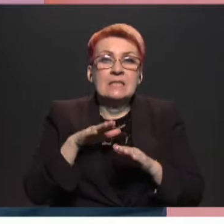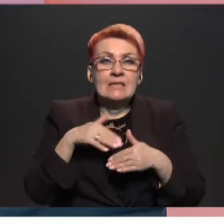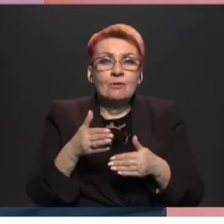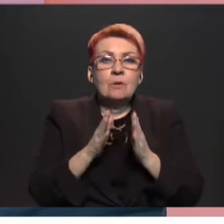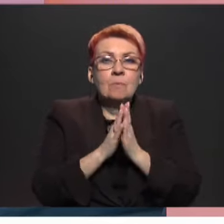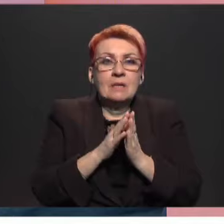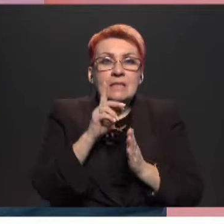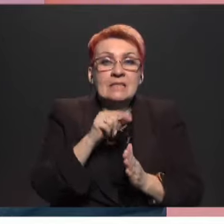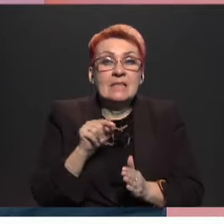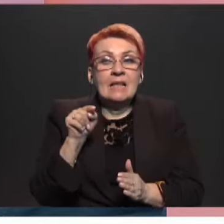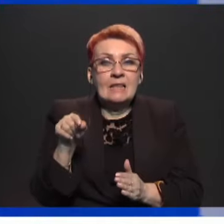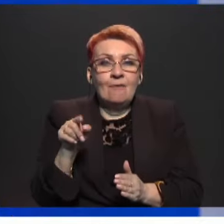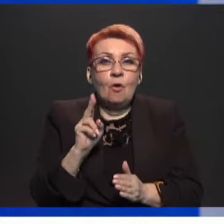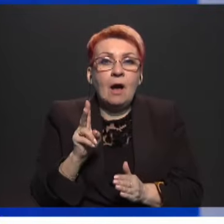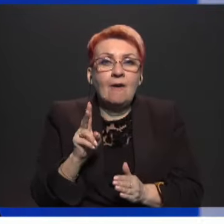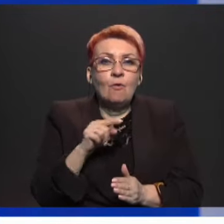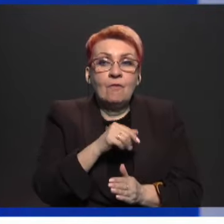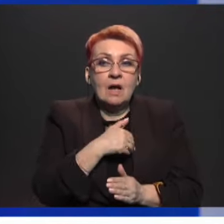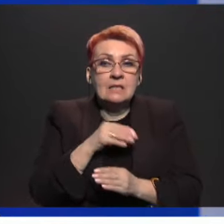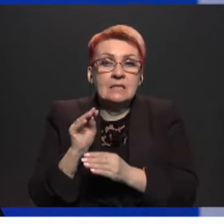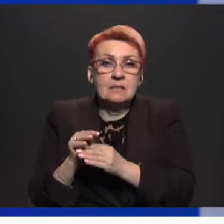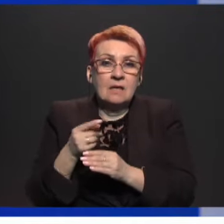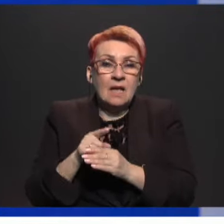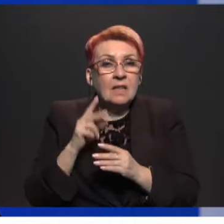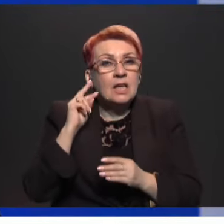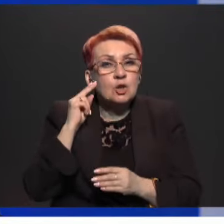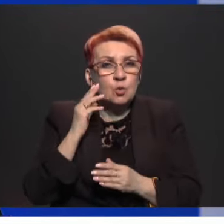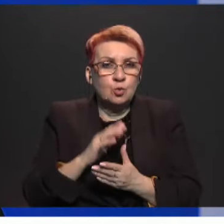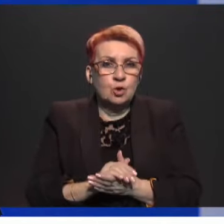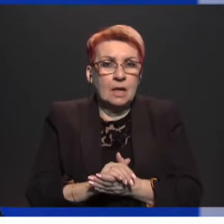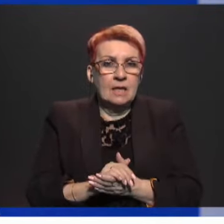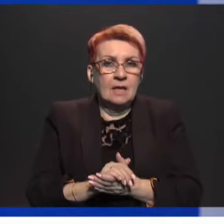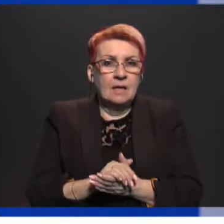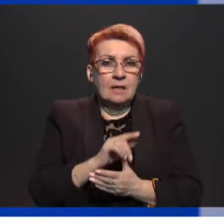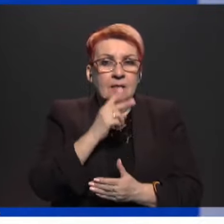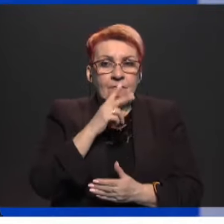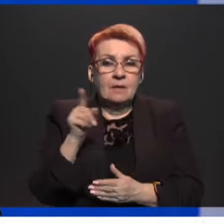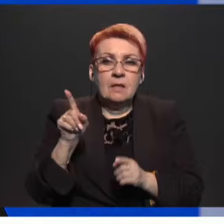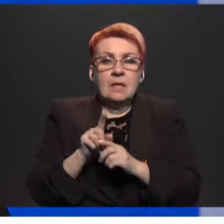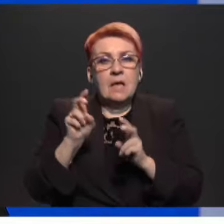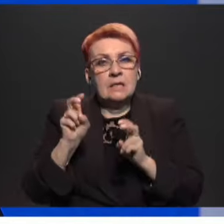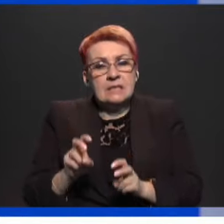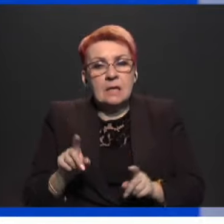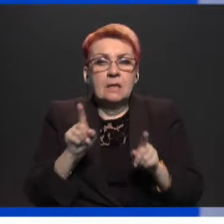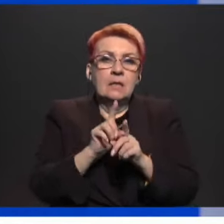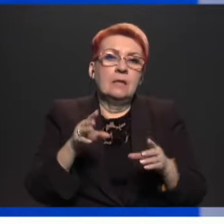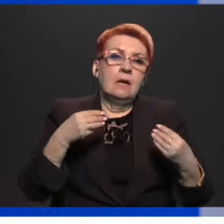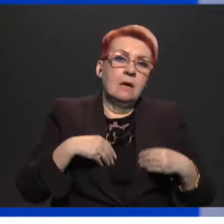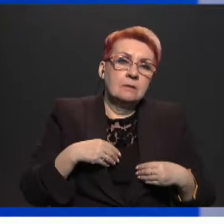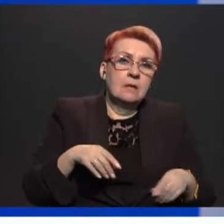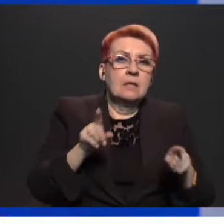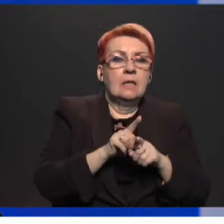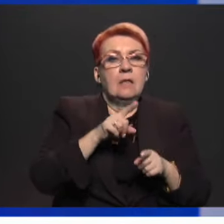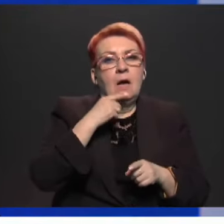всего за того, кого хочется осуждать. Ведь это что же искушение? Вот ты видишь, человек там не так сел, не так одел, не так ходит, не